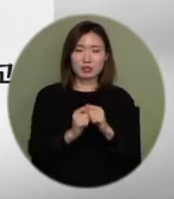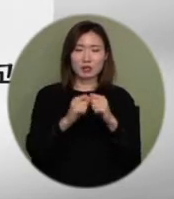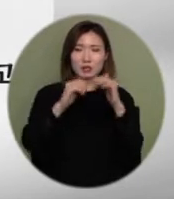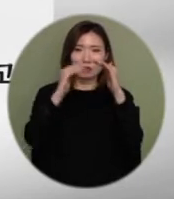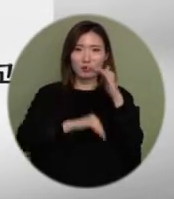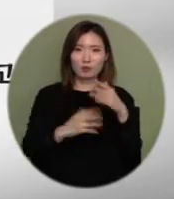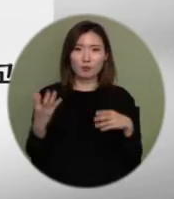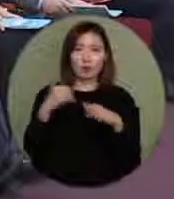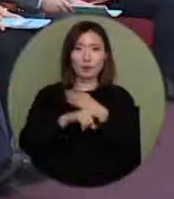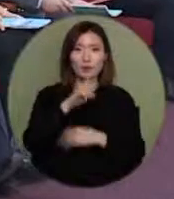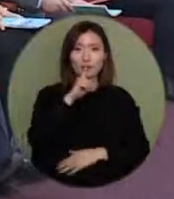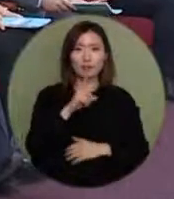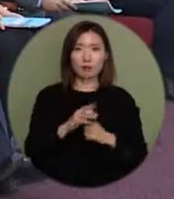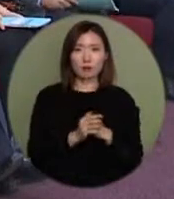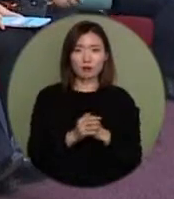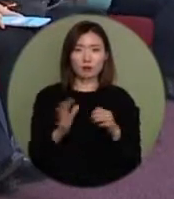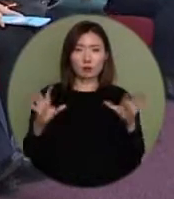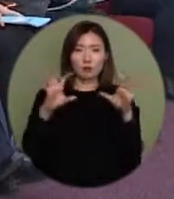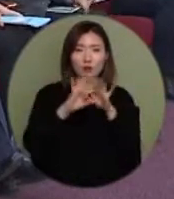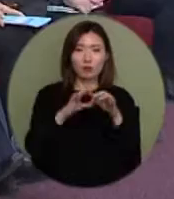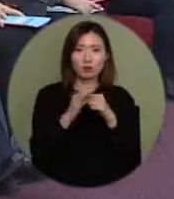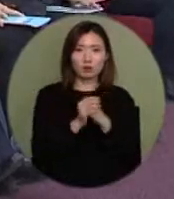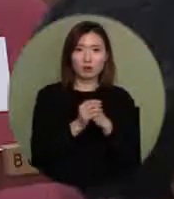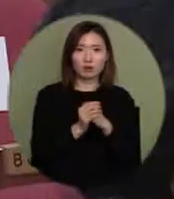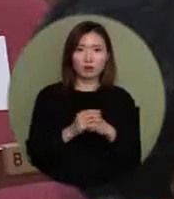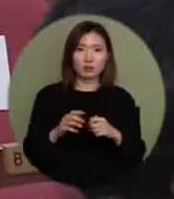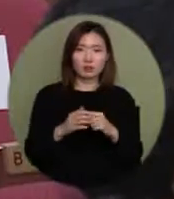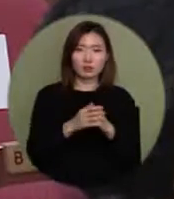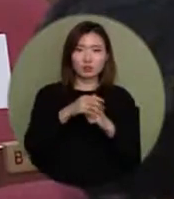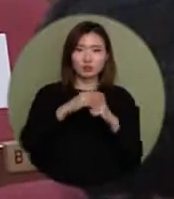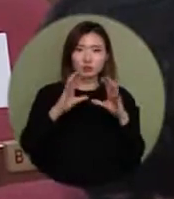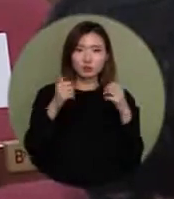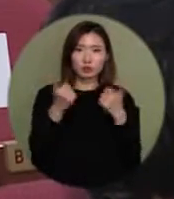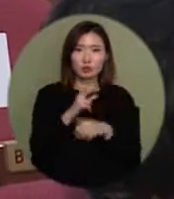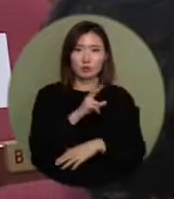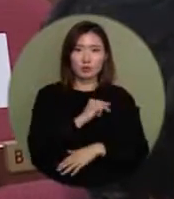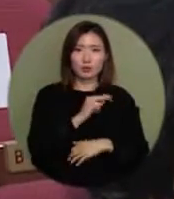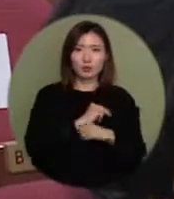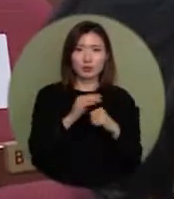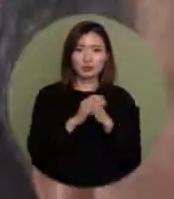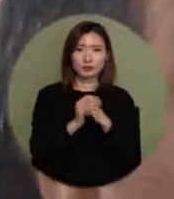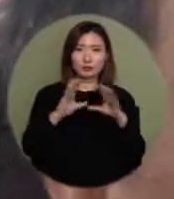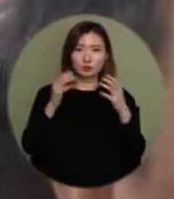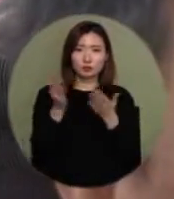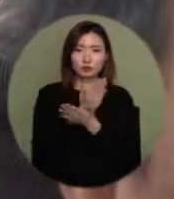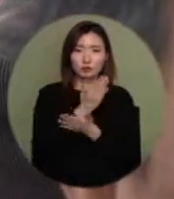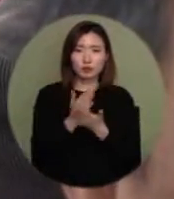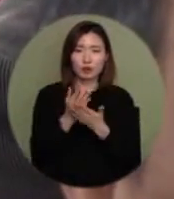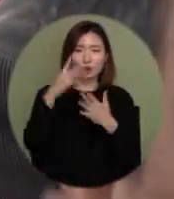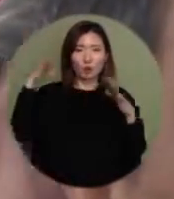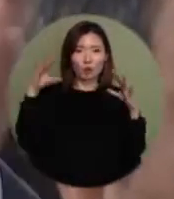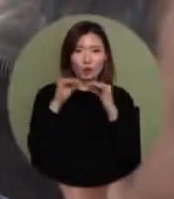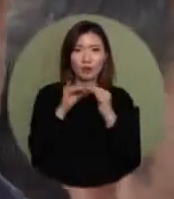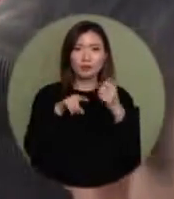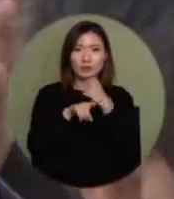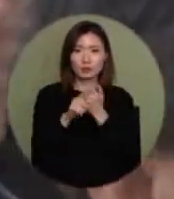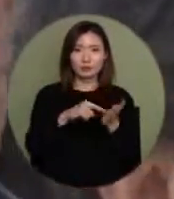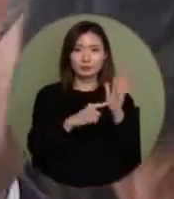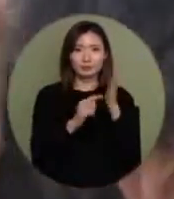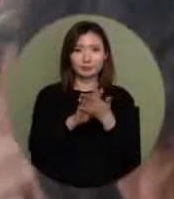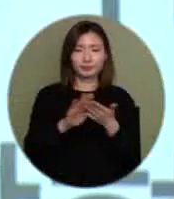넣겠다는 목표입니다. 이와 관련해 정의화 국회의장이 지방분권의 필요성에 공감한다는 뜻을 밝히기도